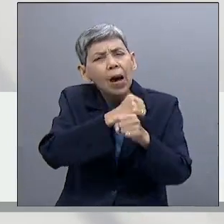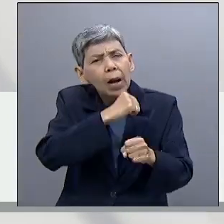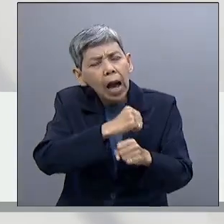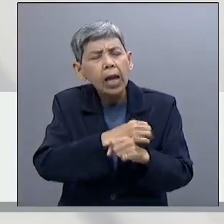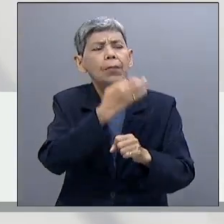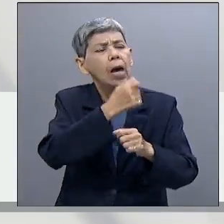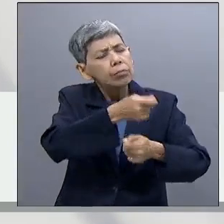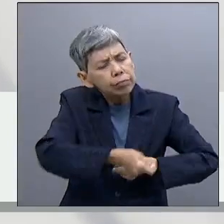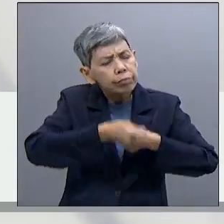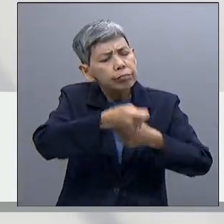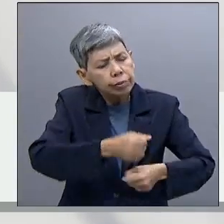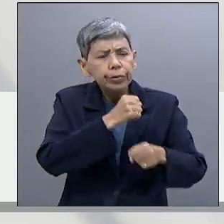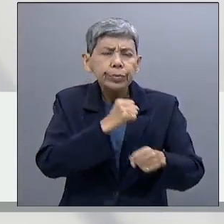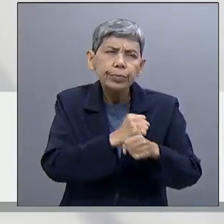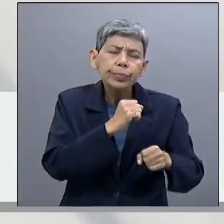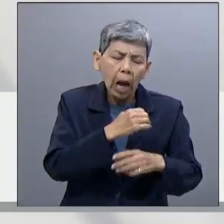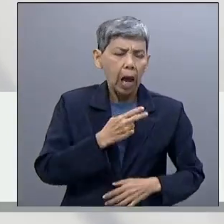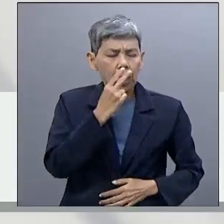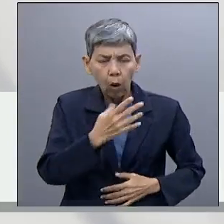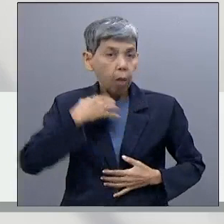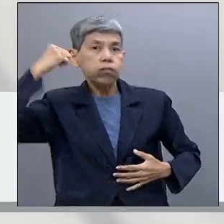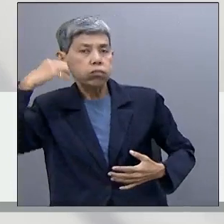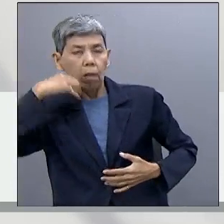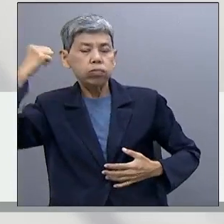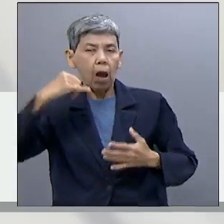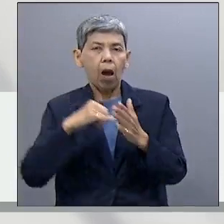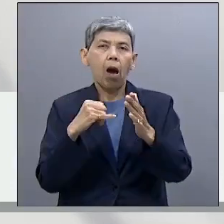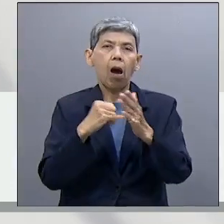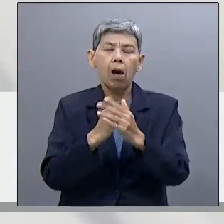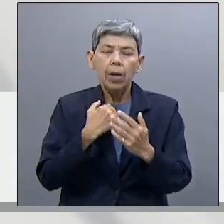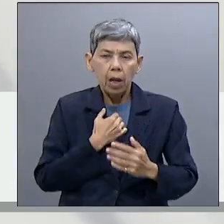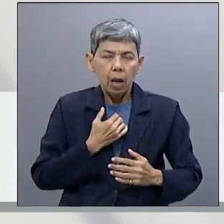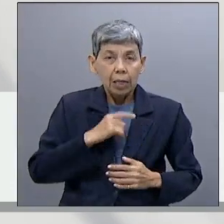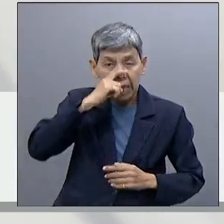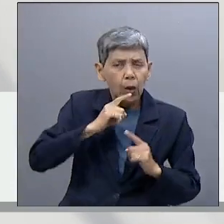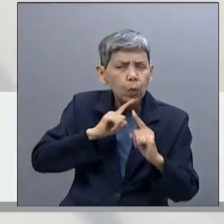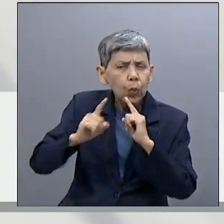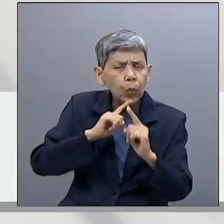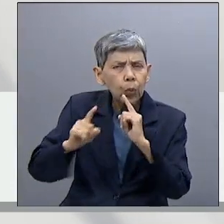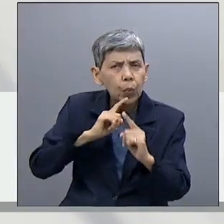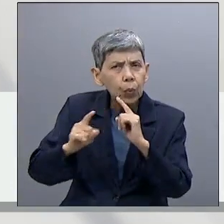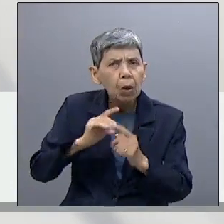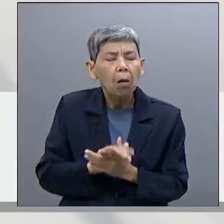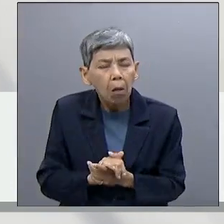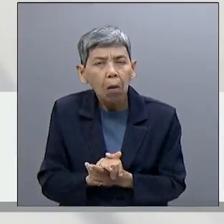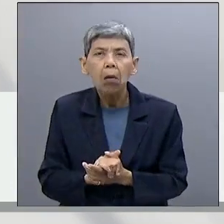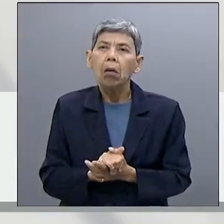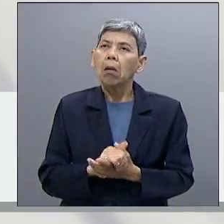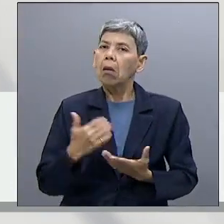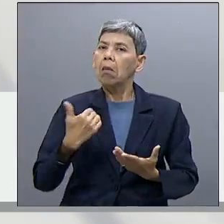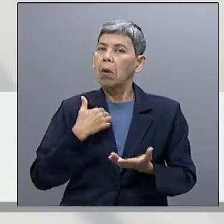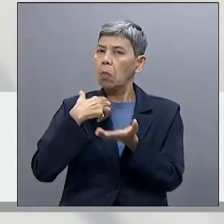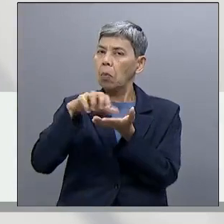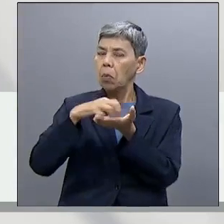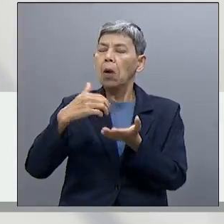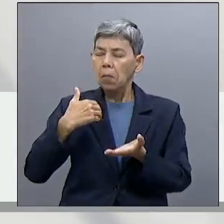ไปทำงานในพื้นที่ที่เขาเจอแล้วเขาจับได้ง่ายแต่พอมีการประสานกันแล้วค่ะคุณมุกมันยังมีสิ่งที่รายงานกลับ